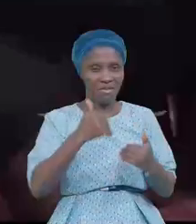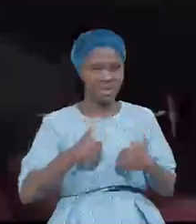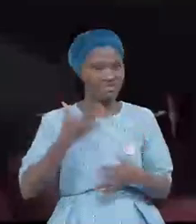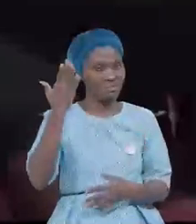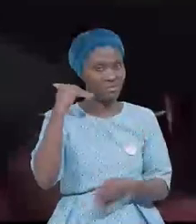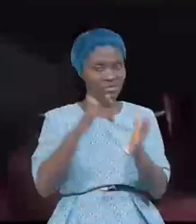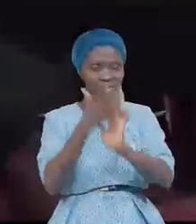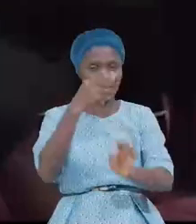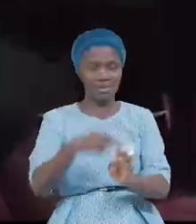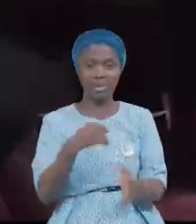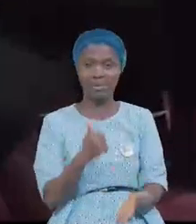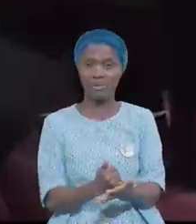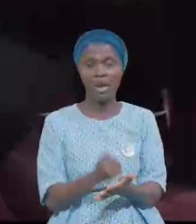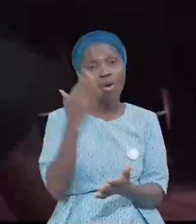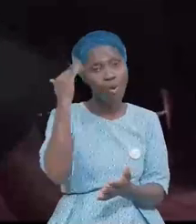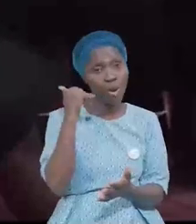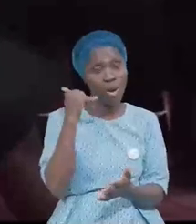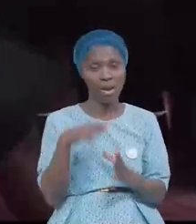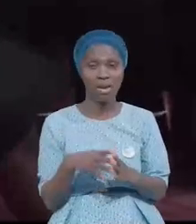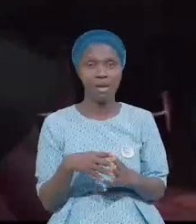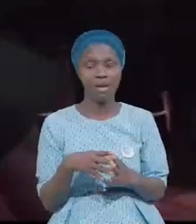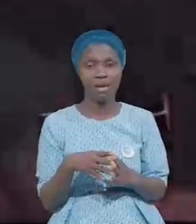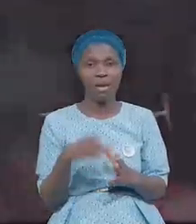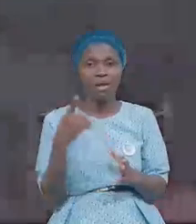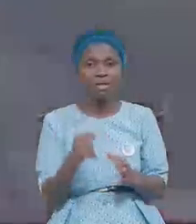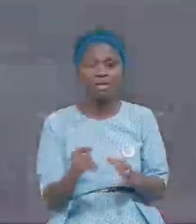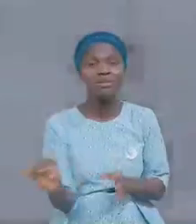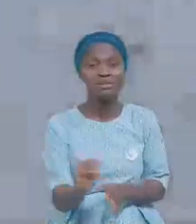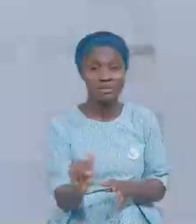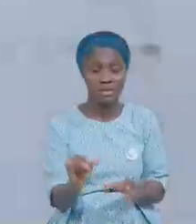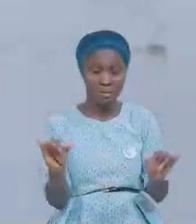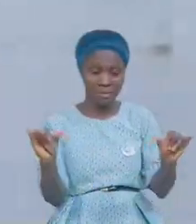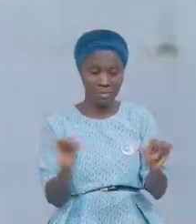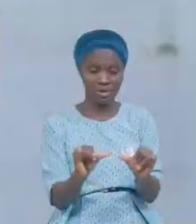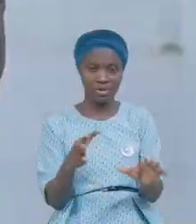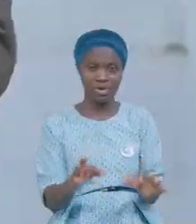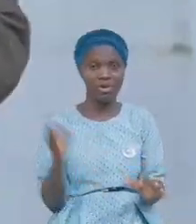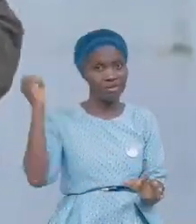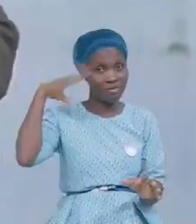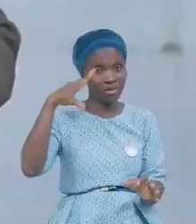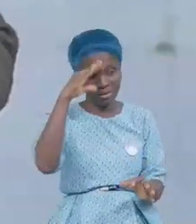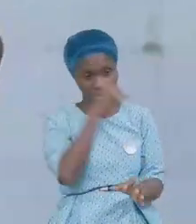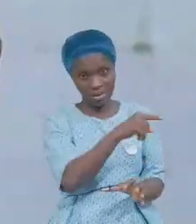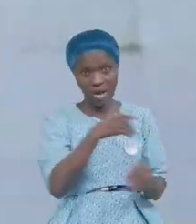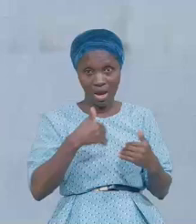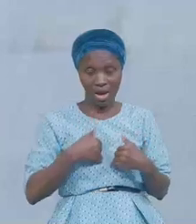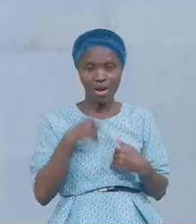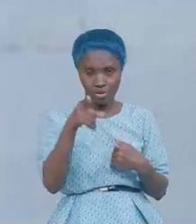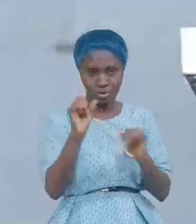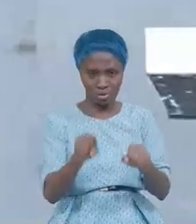de Jésus. Pourquoi? La même mesure de grâce qu'il a, tu peux